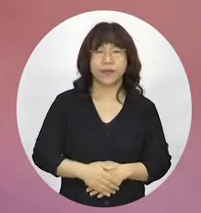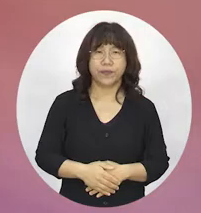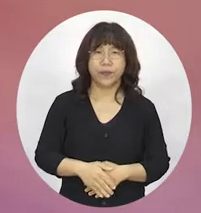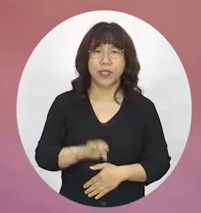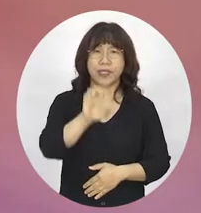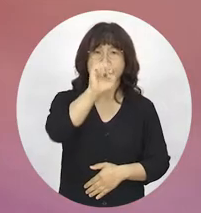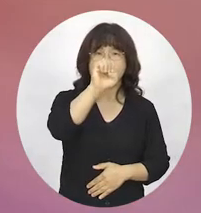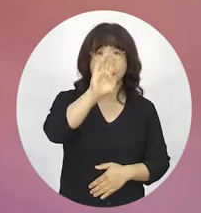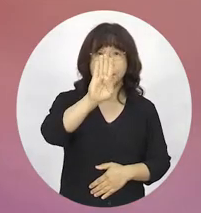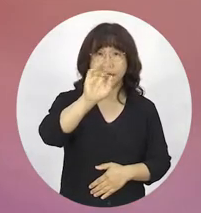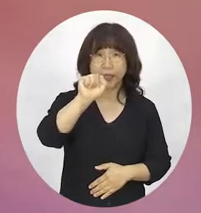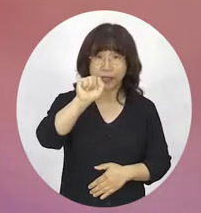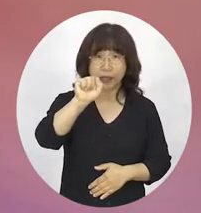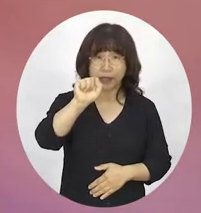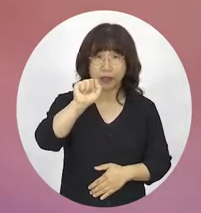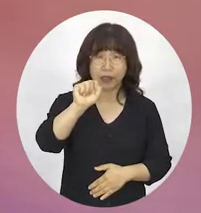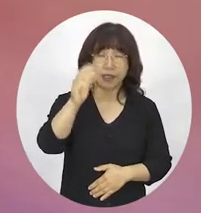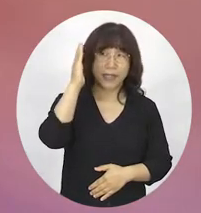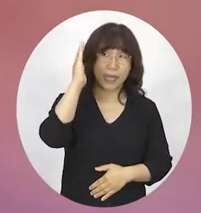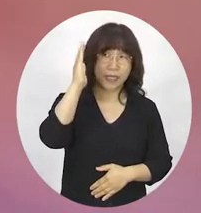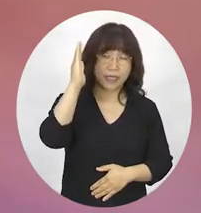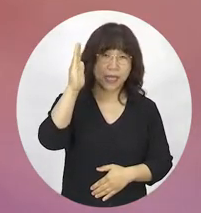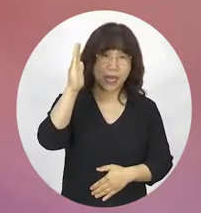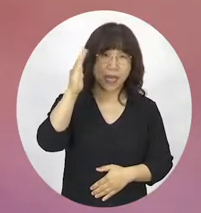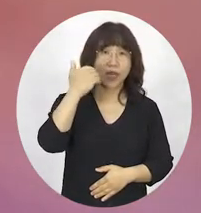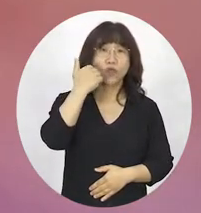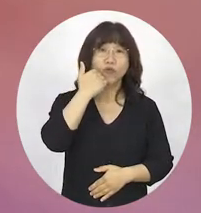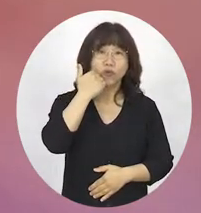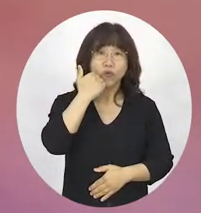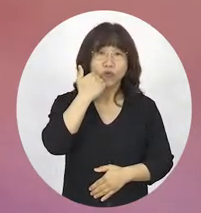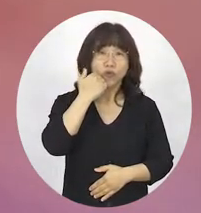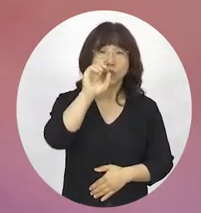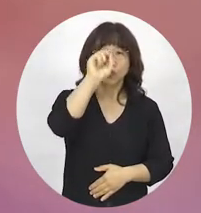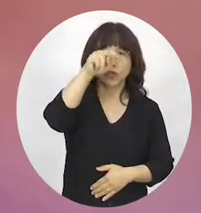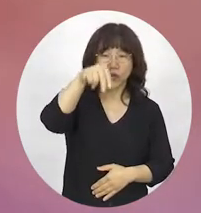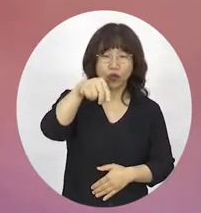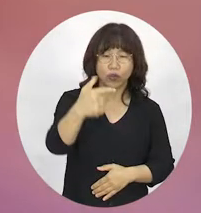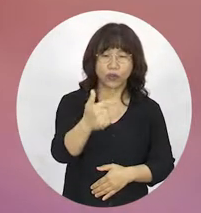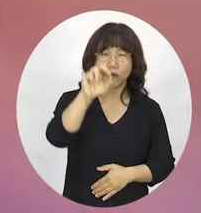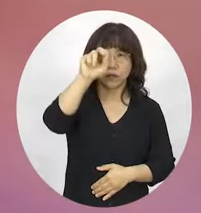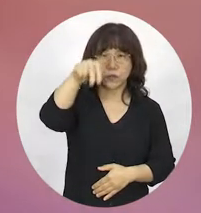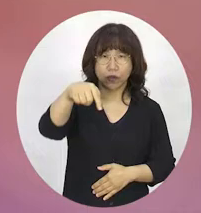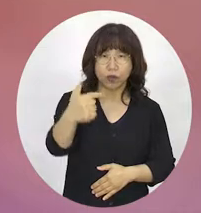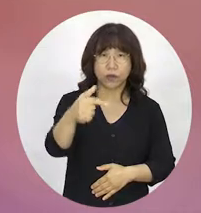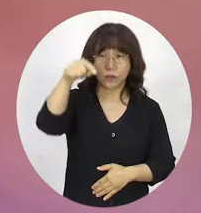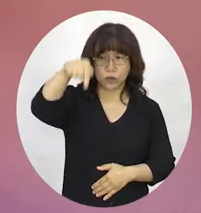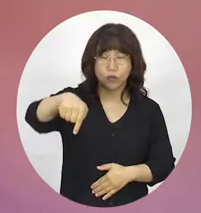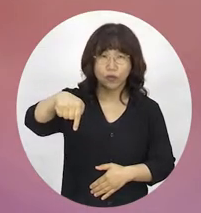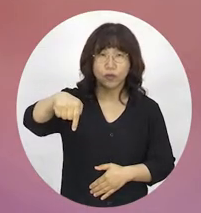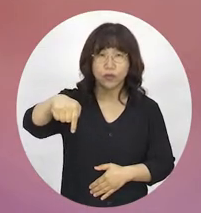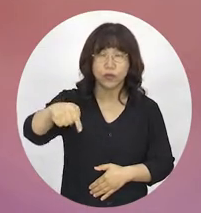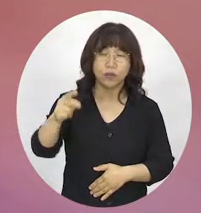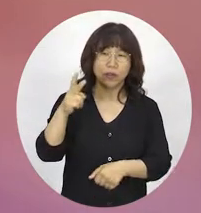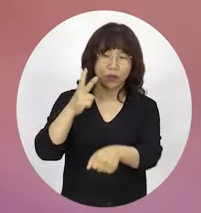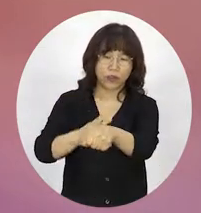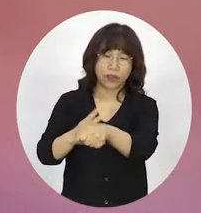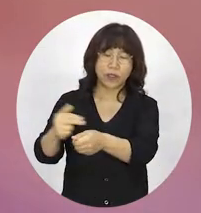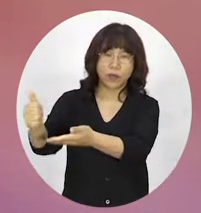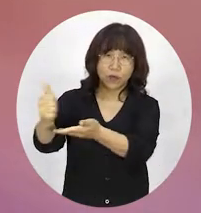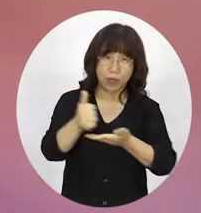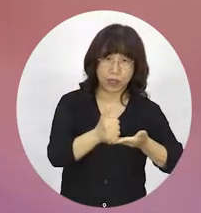설명에는 ebsi 입시 대표 강사이자 아는만큼 보이는 입시에 기술 저자인 융 9 강사가 나와